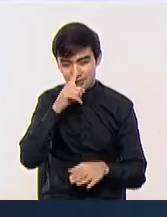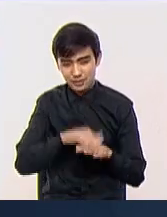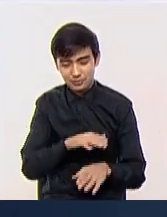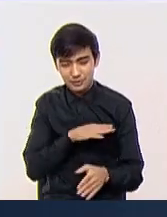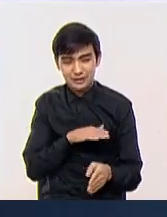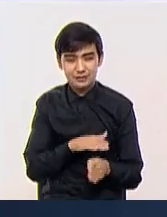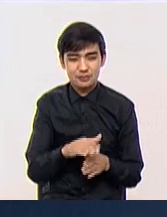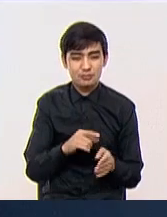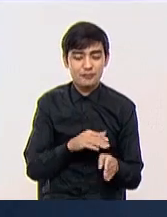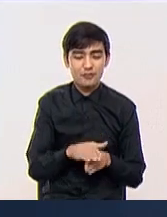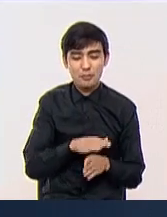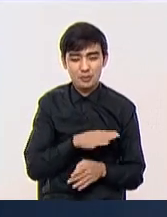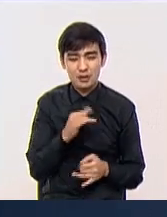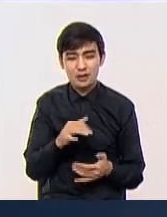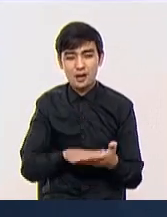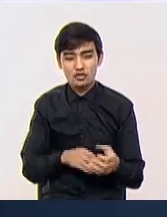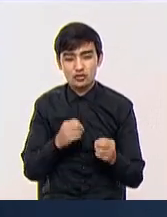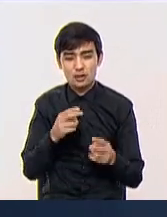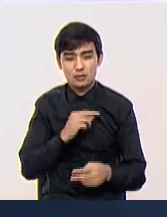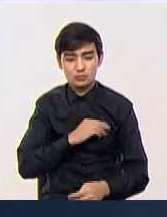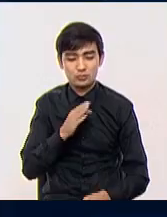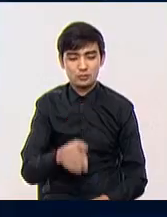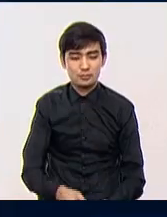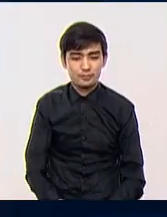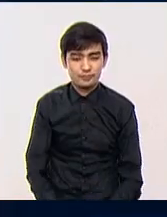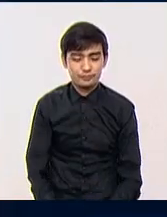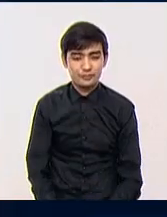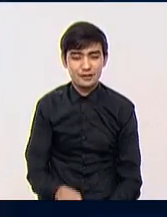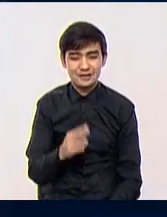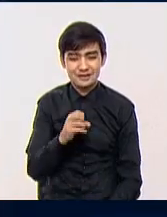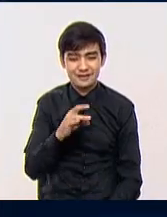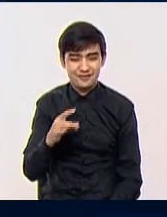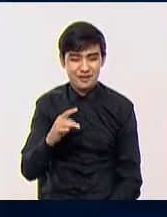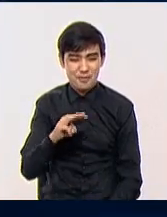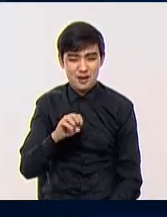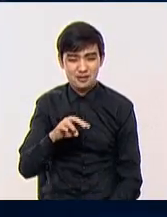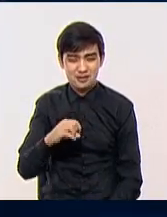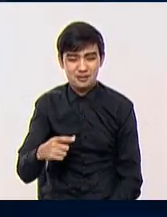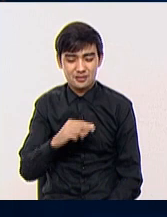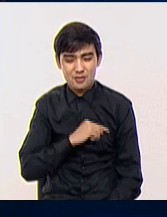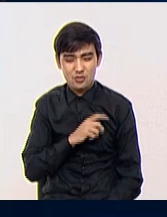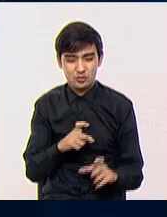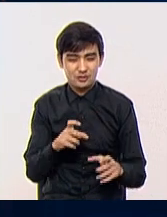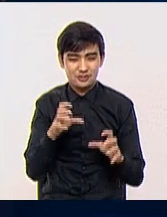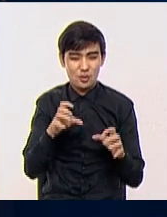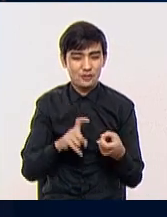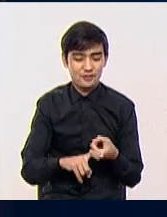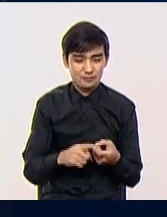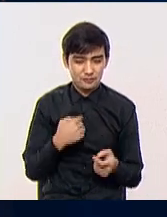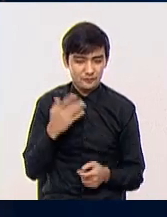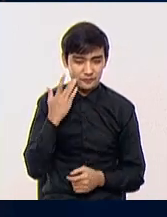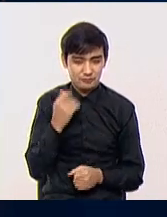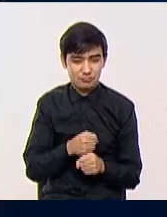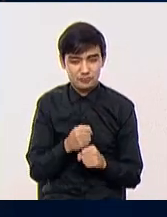жұмыс деп келді, әрі қарай қалай жұмыс істейді? Цифрлық майнинг саласында қызмет көрсететін заңды түрде әрекет